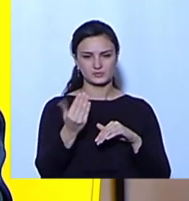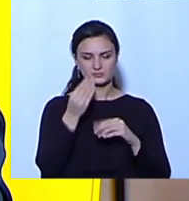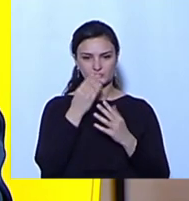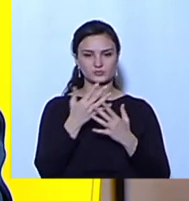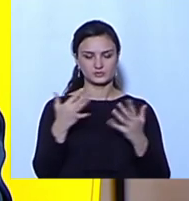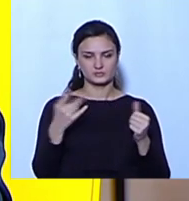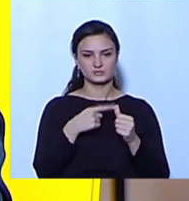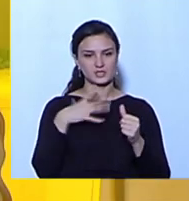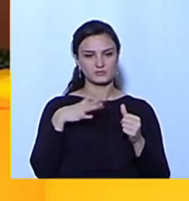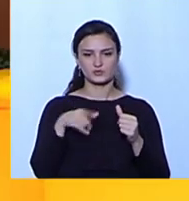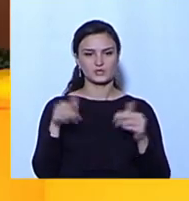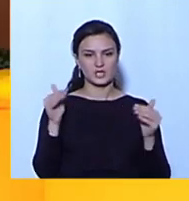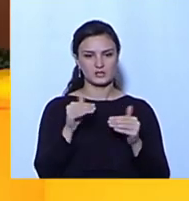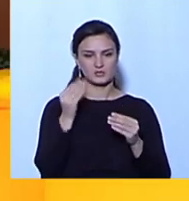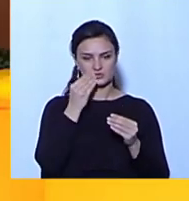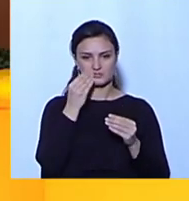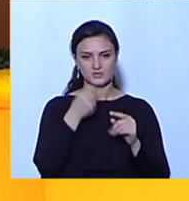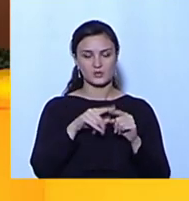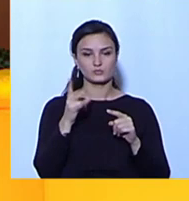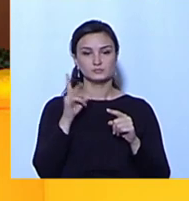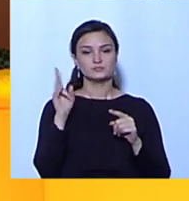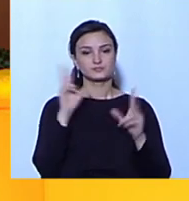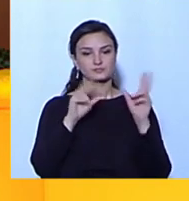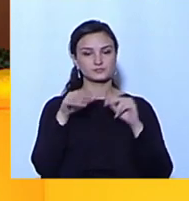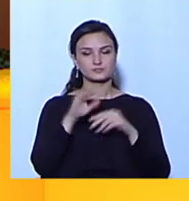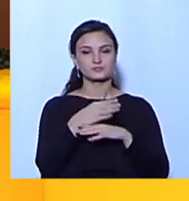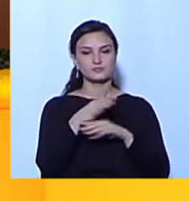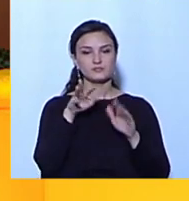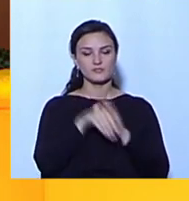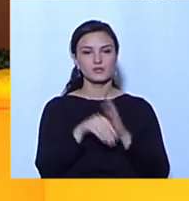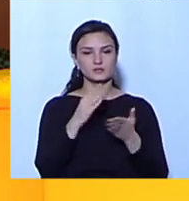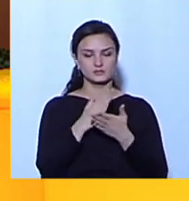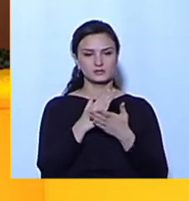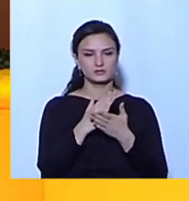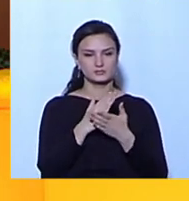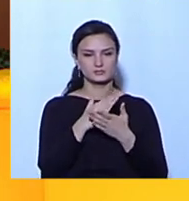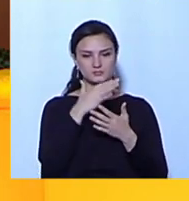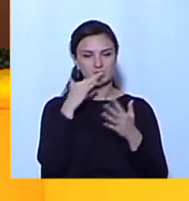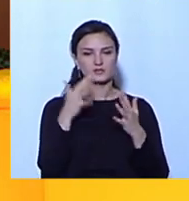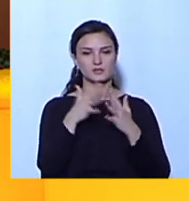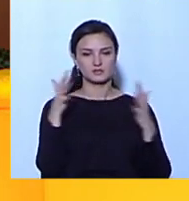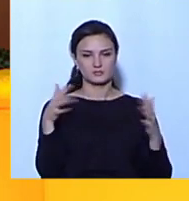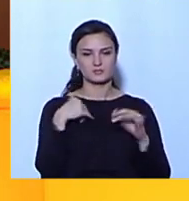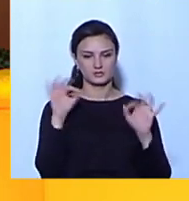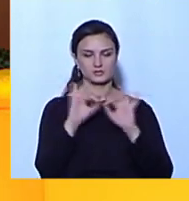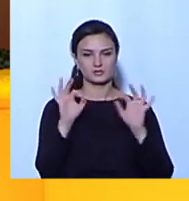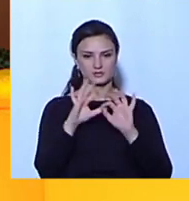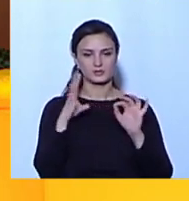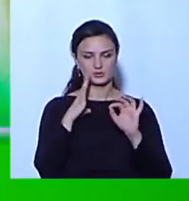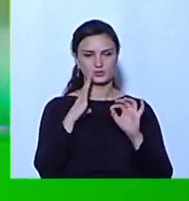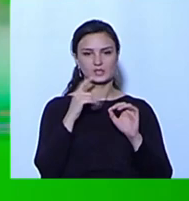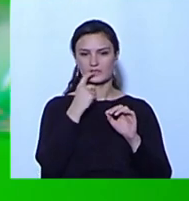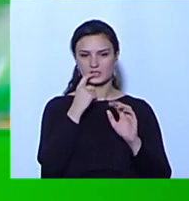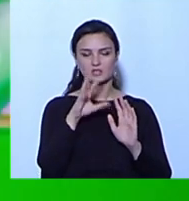ძალიან მნიშვნელოვანია გავითვალისწინოთ, რომ თევზში არის საკმაოდ დიდი რაოდენობით ეს ვახსენე ზოგიერთი სახეობის,